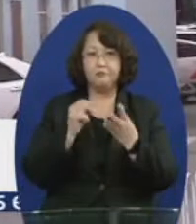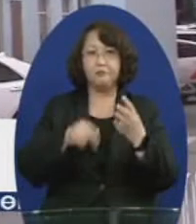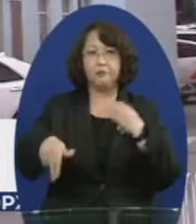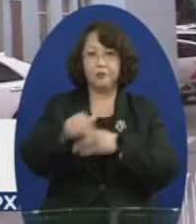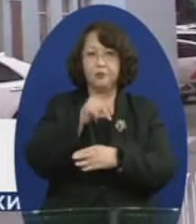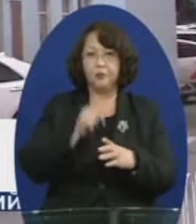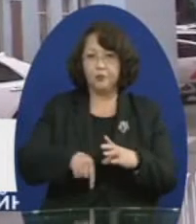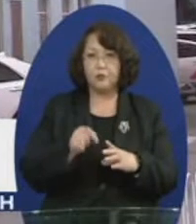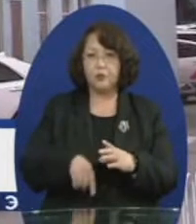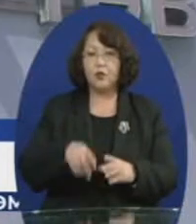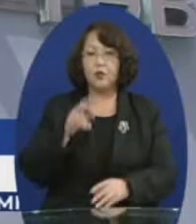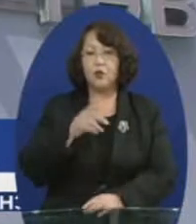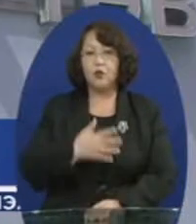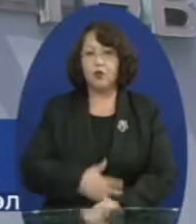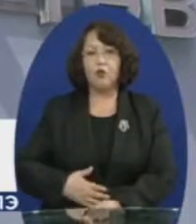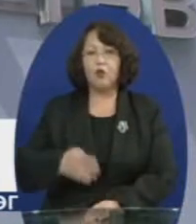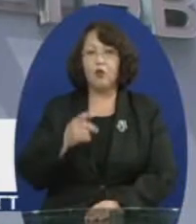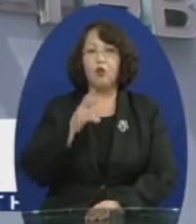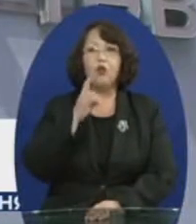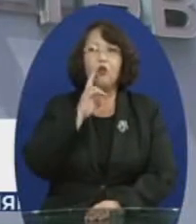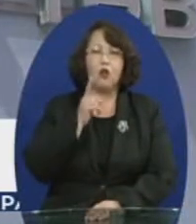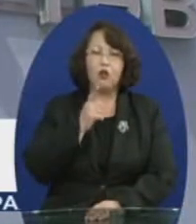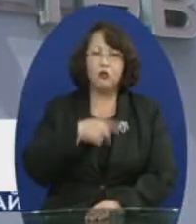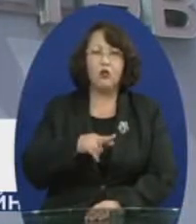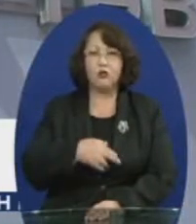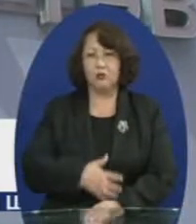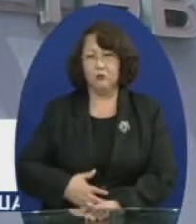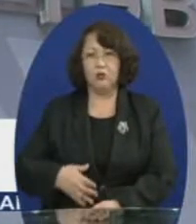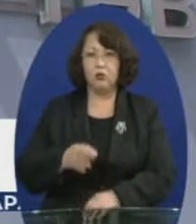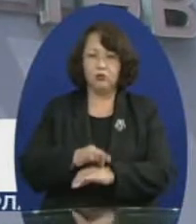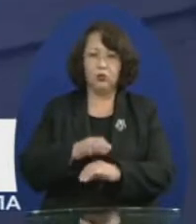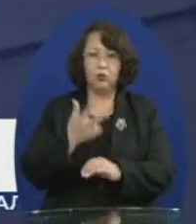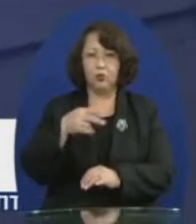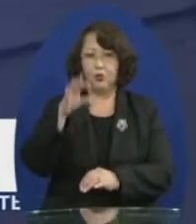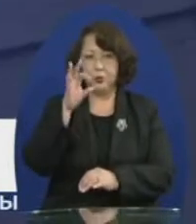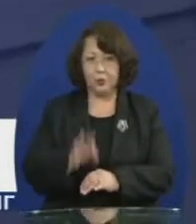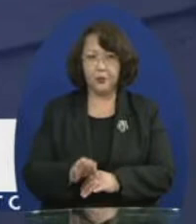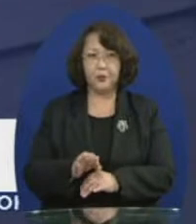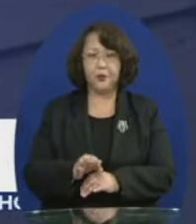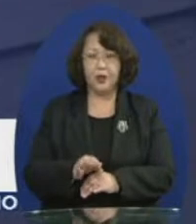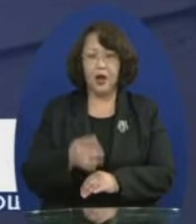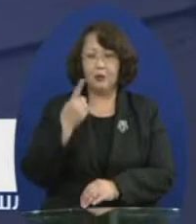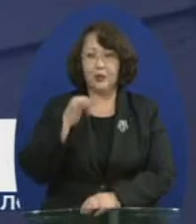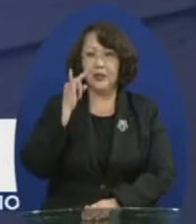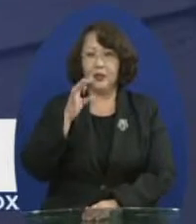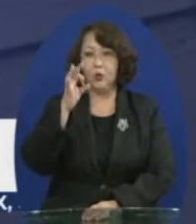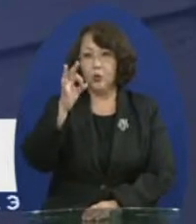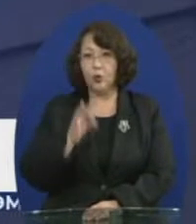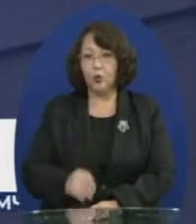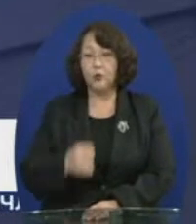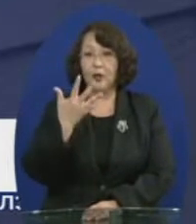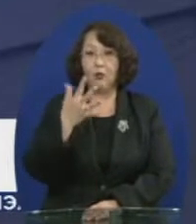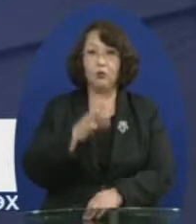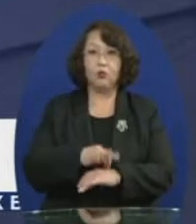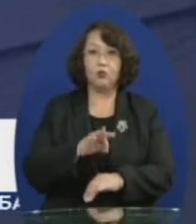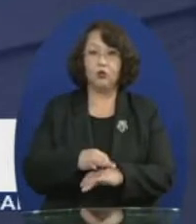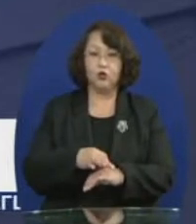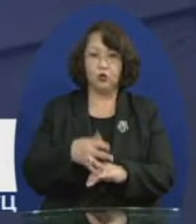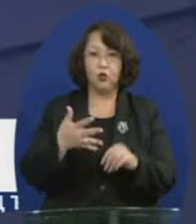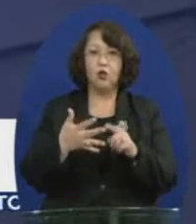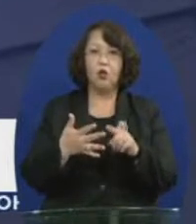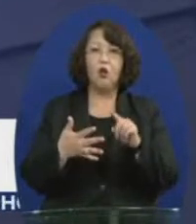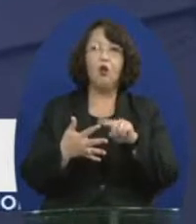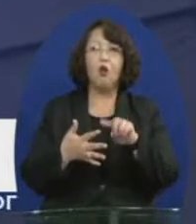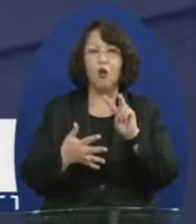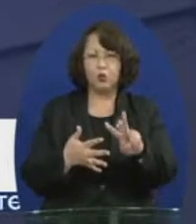Чиглэлтэй дүүргийн иргэд дунд тохиолдох хоол боловсруулах иргэдийн тогтолцооны өвчлөл 30 гаруй хувьтай байна. Мөн хамгийн их байгаа 5 өвчллийн 2-т